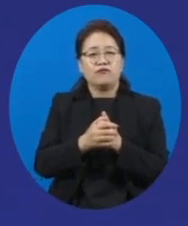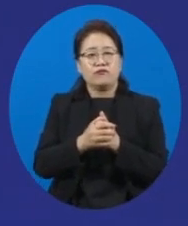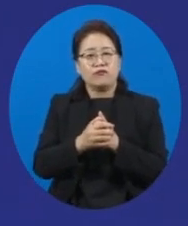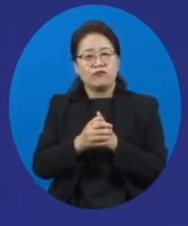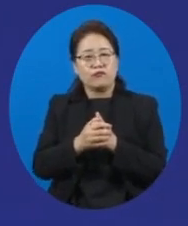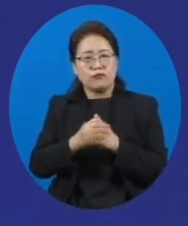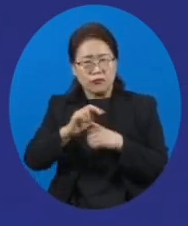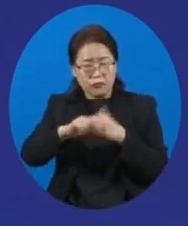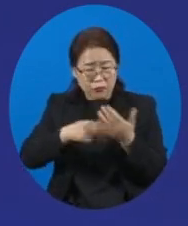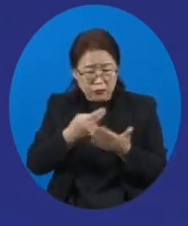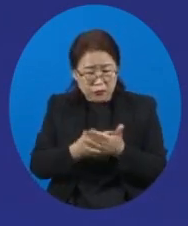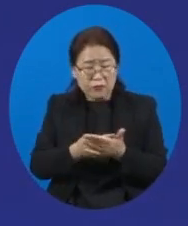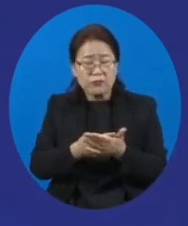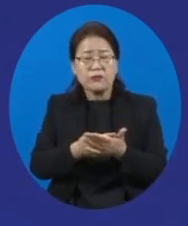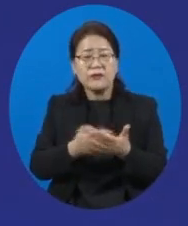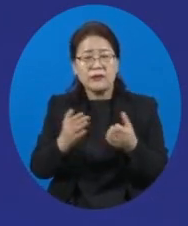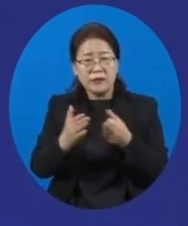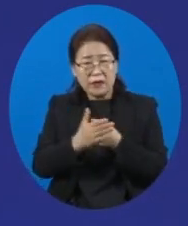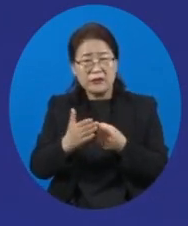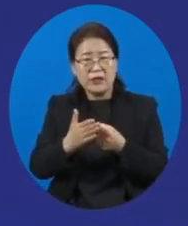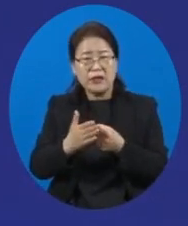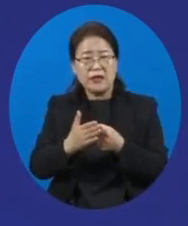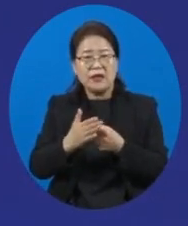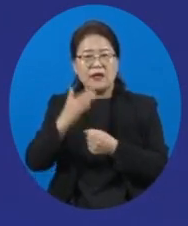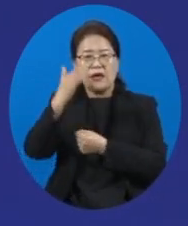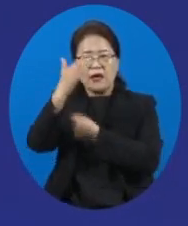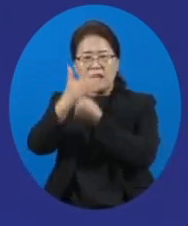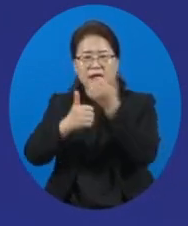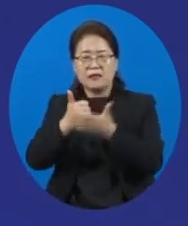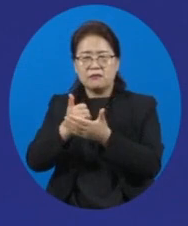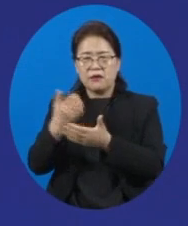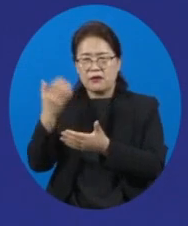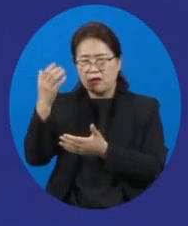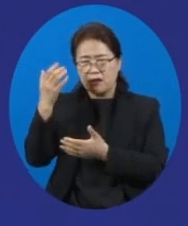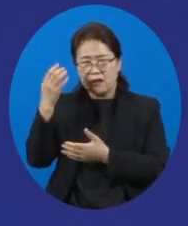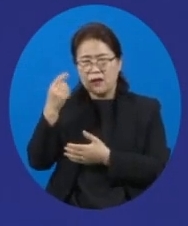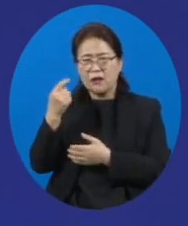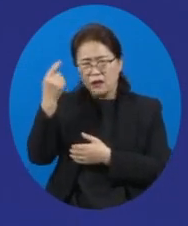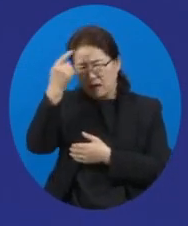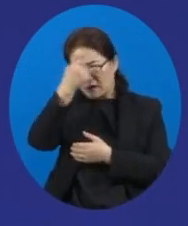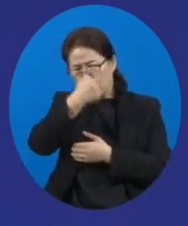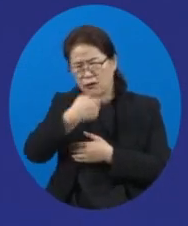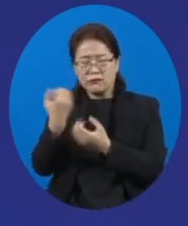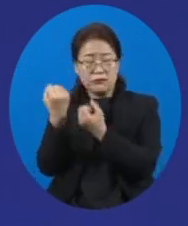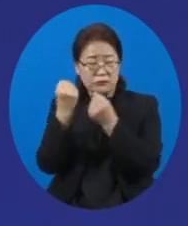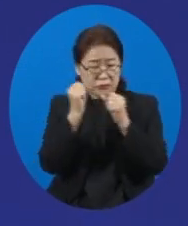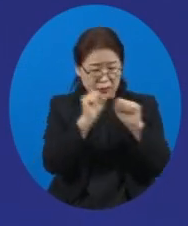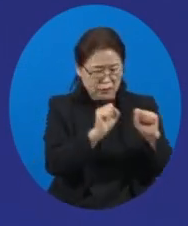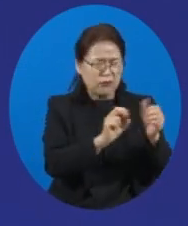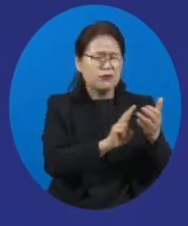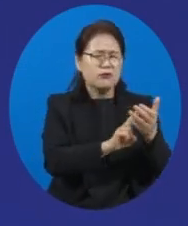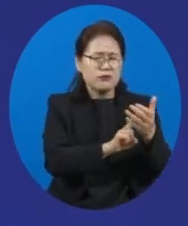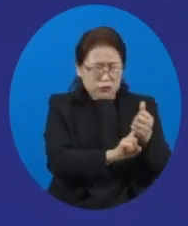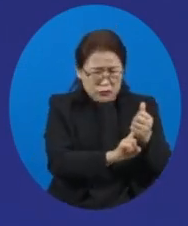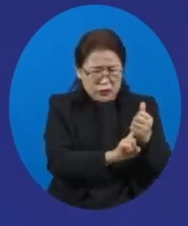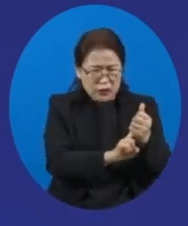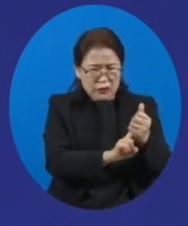넘어졌다는 이유만으로 하나님의 얼굴을 예면하고 하나님의 낯을 피하여 숨으려고 할 때